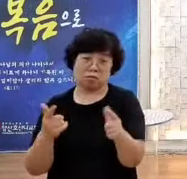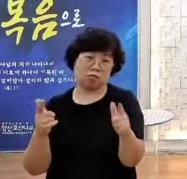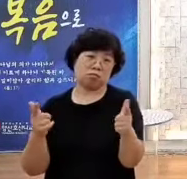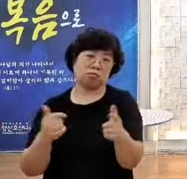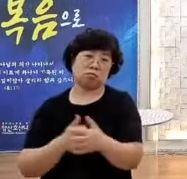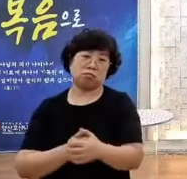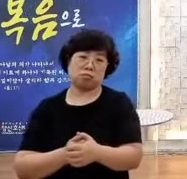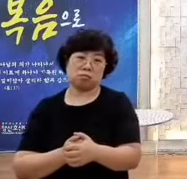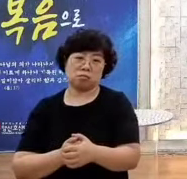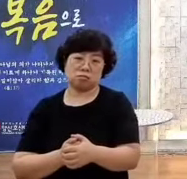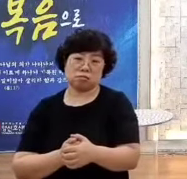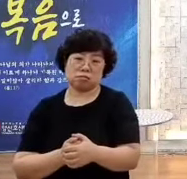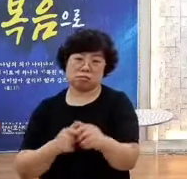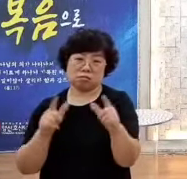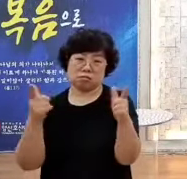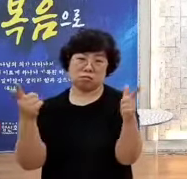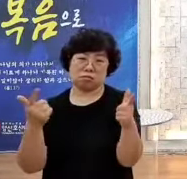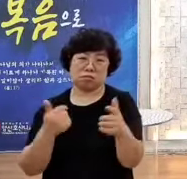아닙니다.